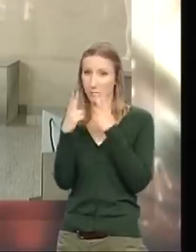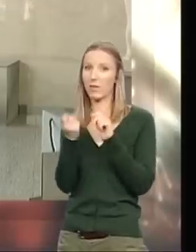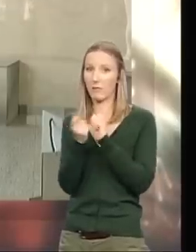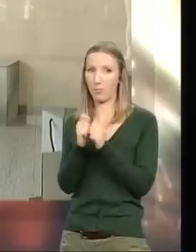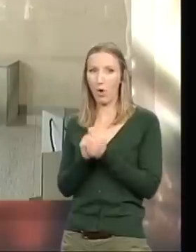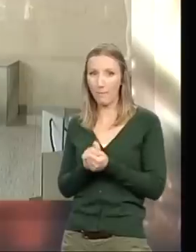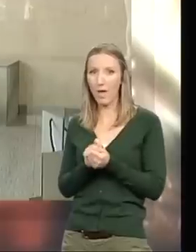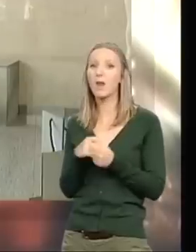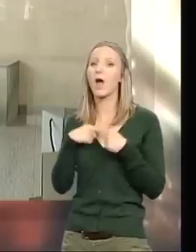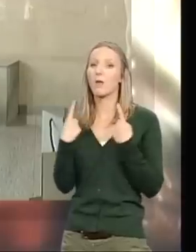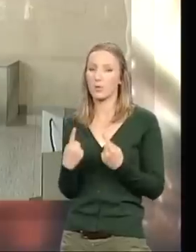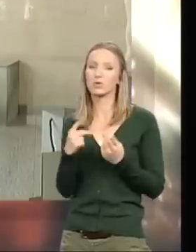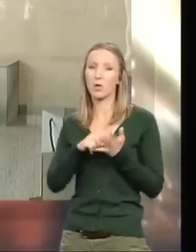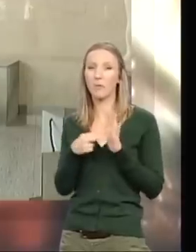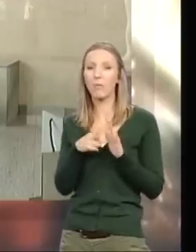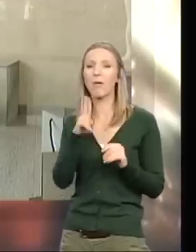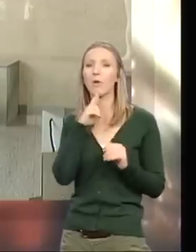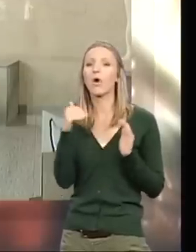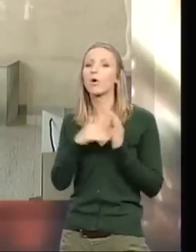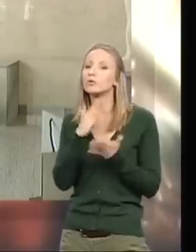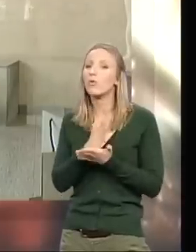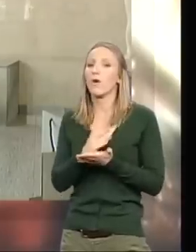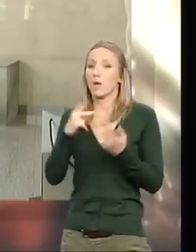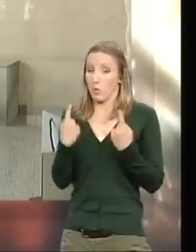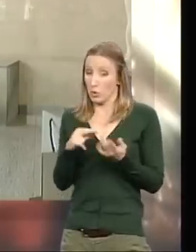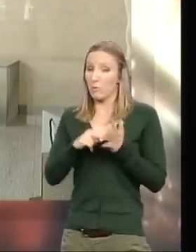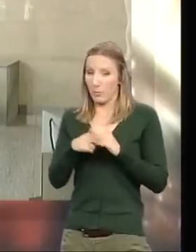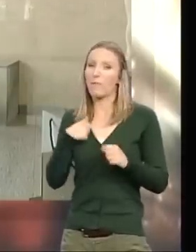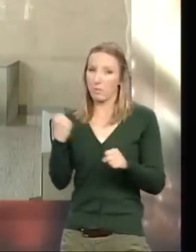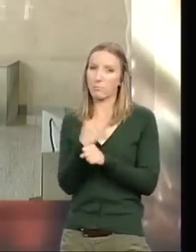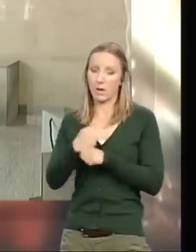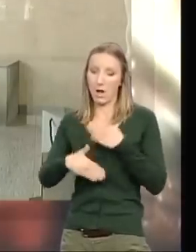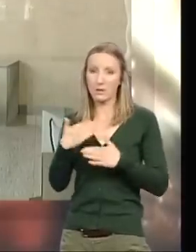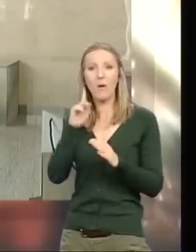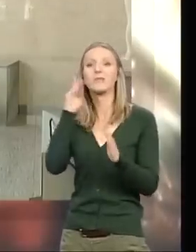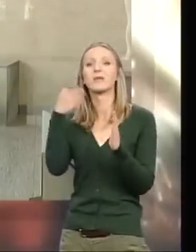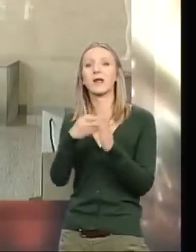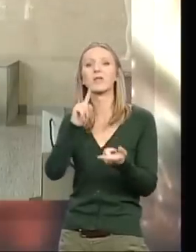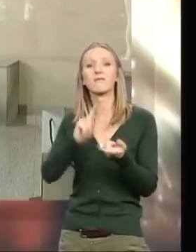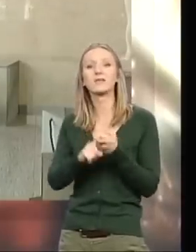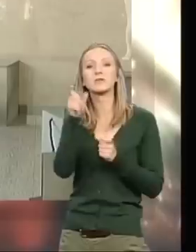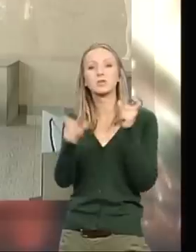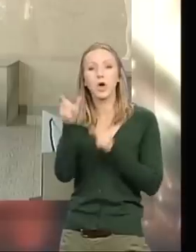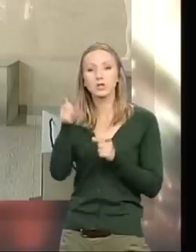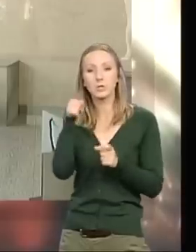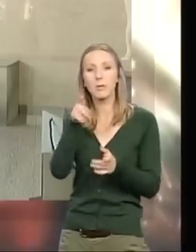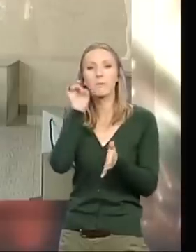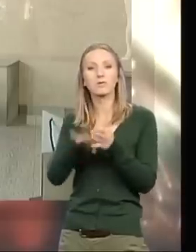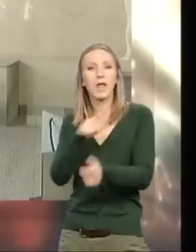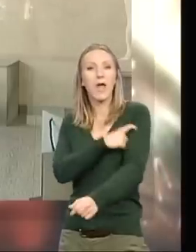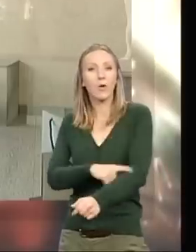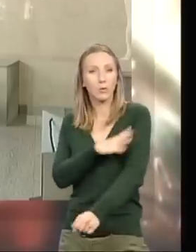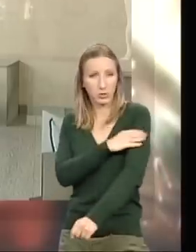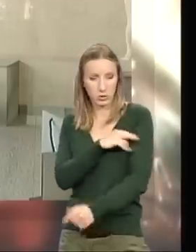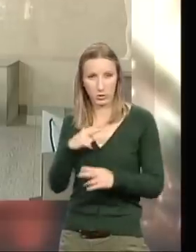iako postoje neki problemi koji još uvek postoje na kojima mi radimo, a koji se odnose direktno na osobe obolele od progresivnih neure mišićnih